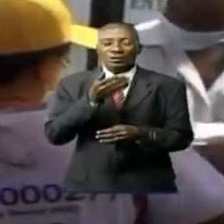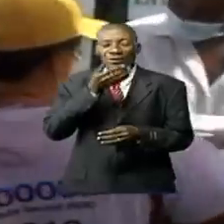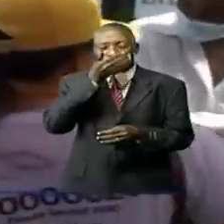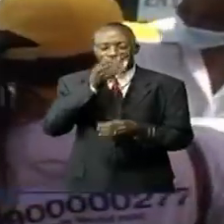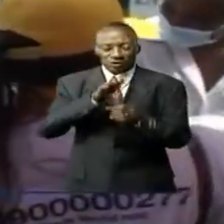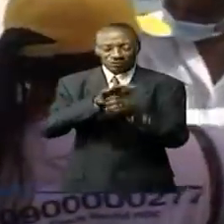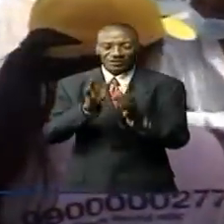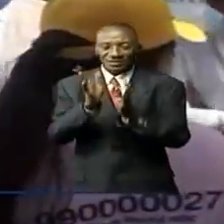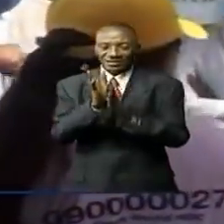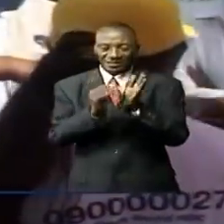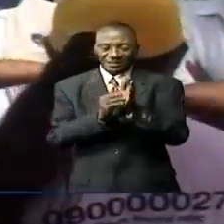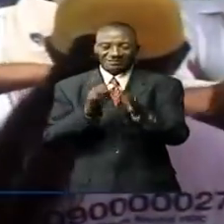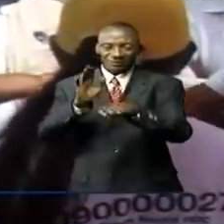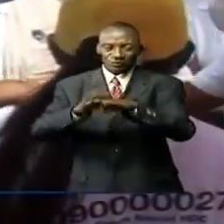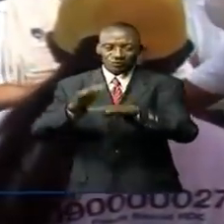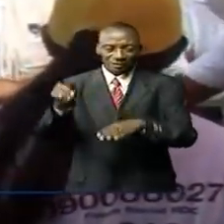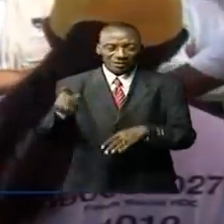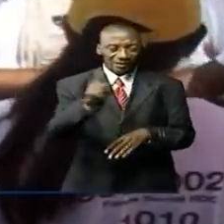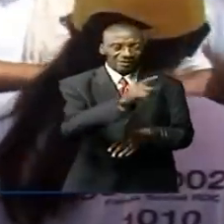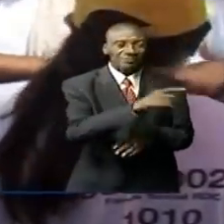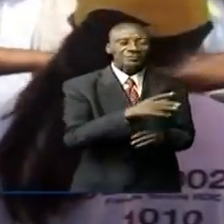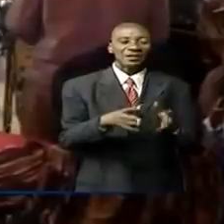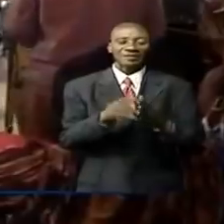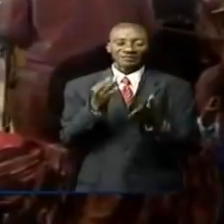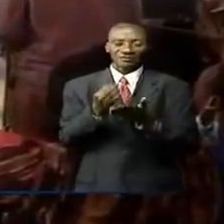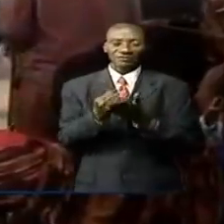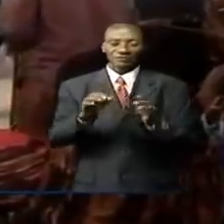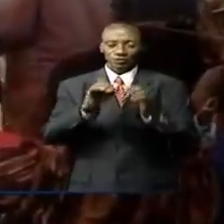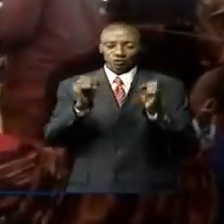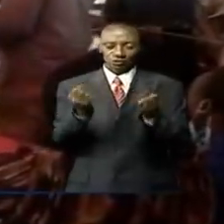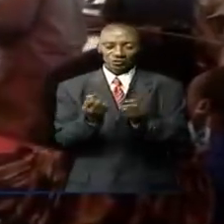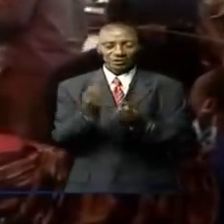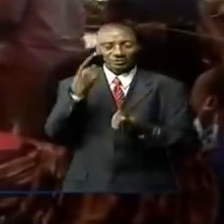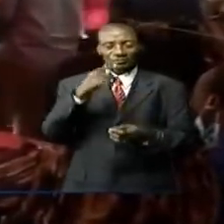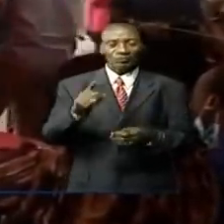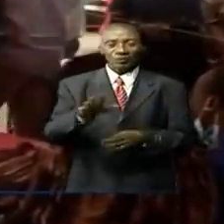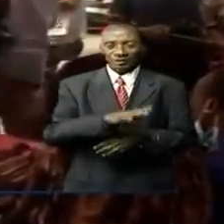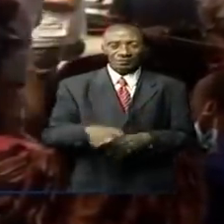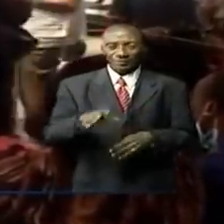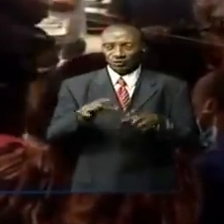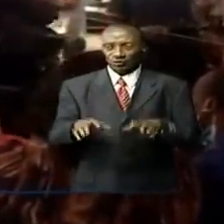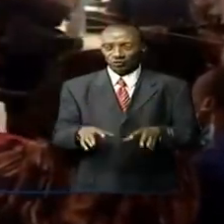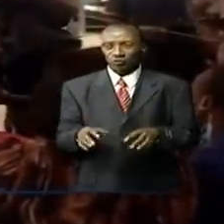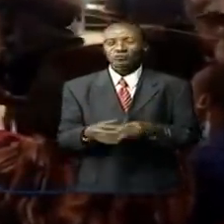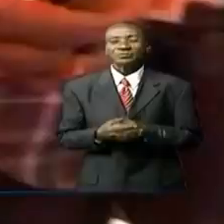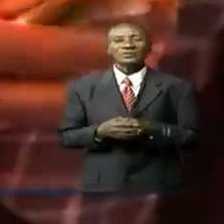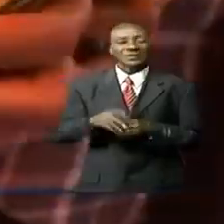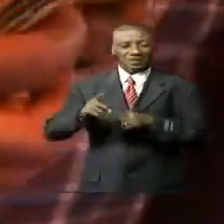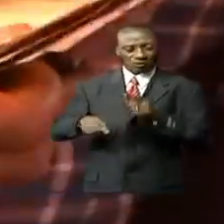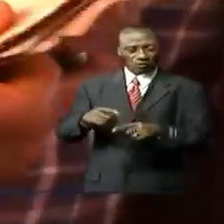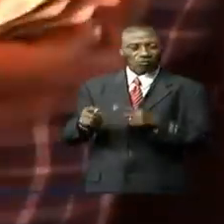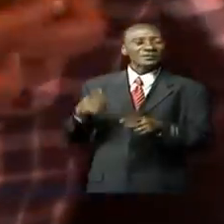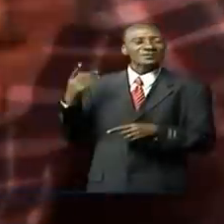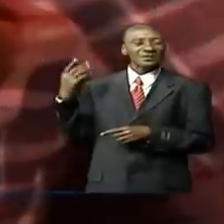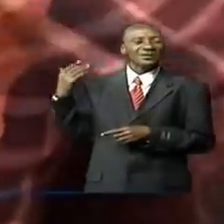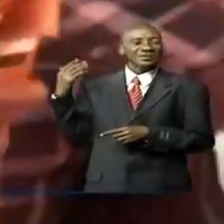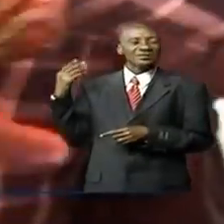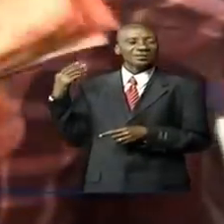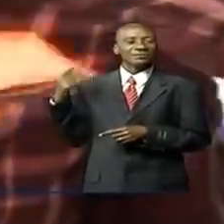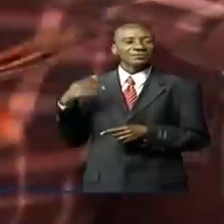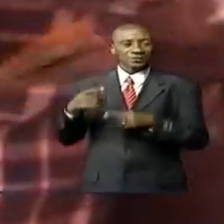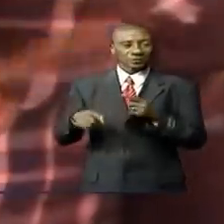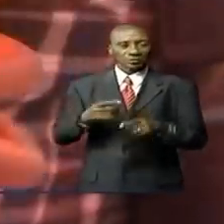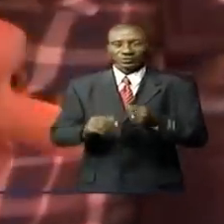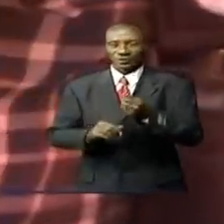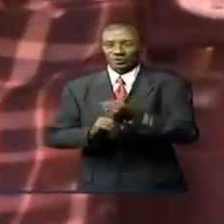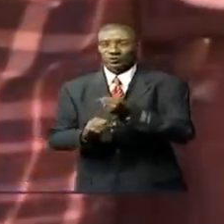financement à travers le Fonds social de la République et a lancé depuis 2020 cette opération qui vise à atteindre 250 000 bénéficiaires